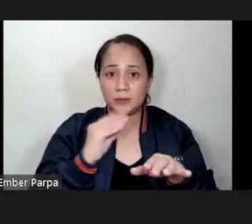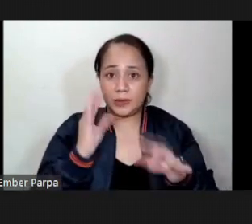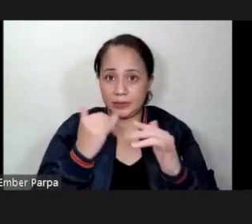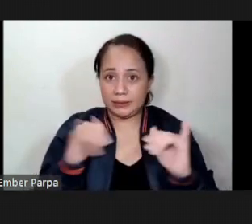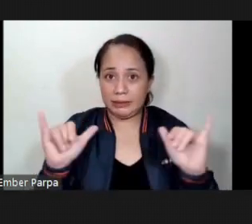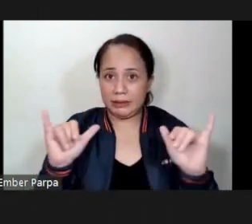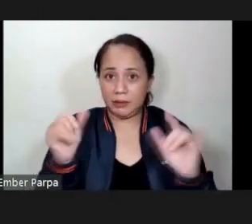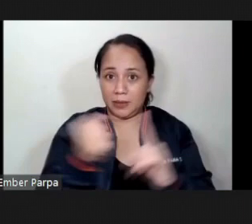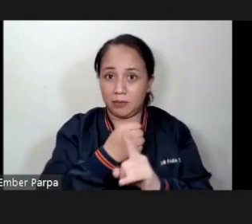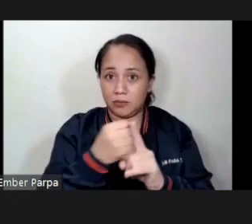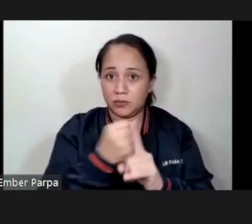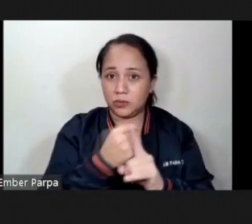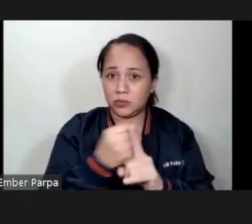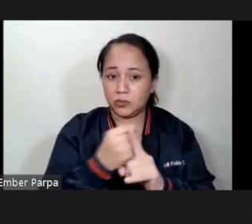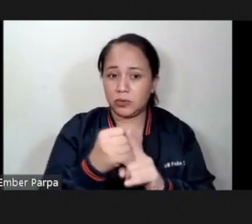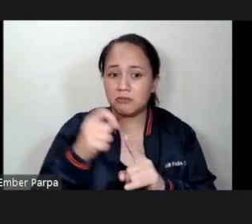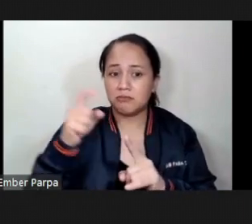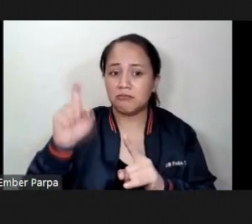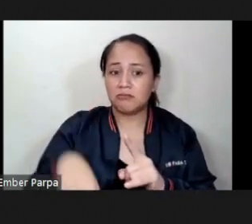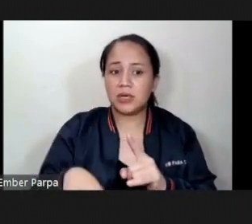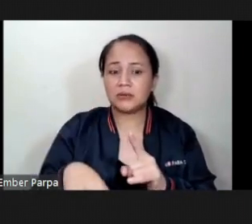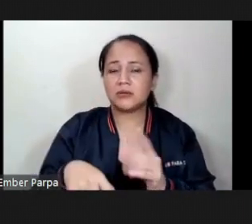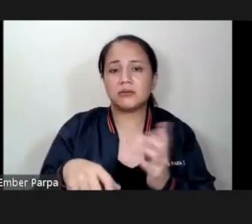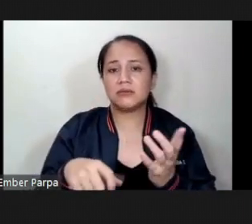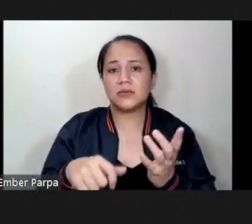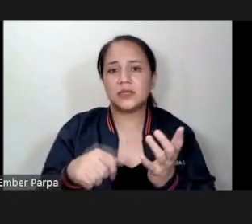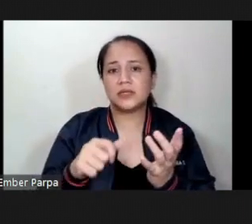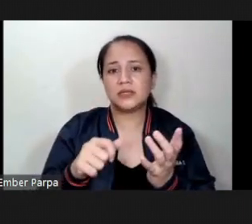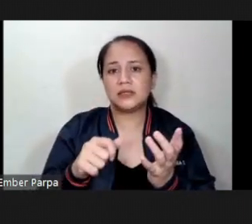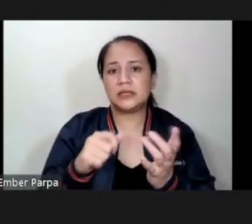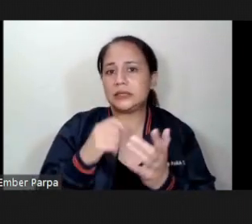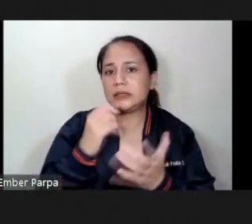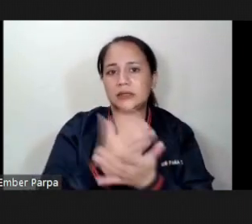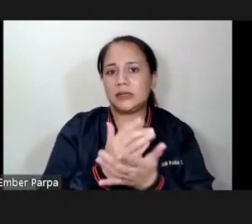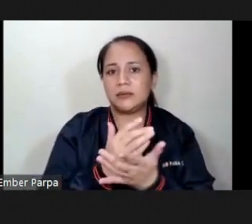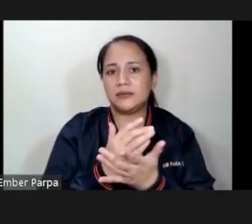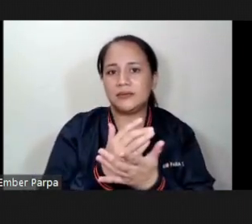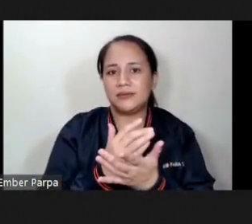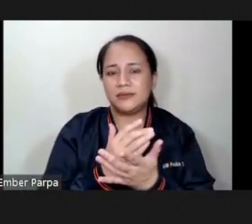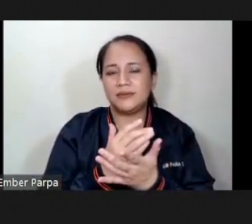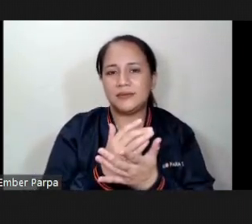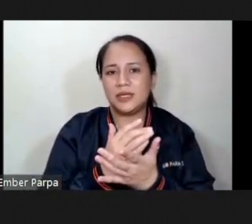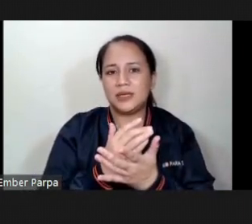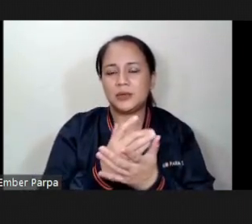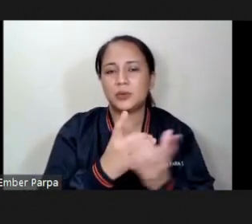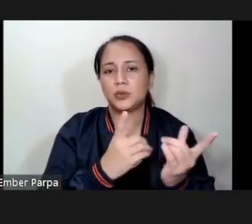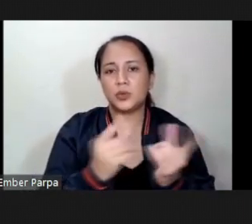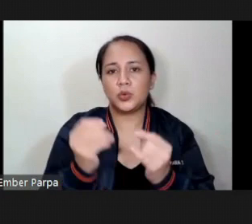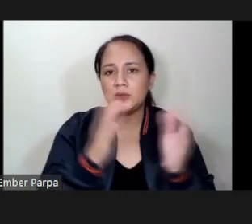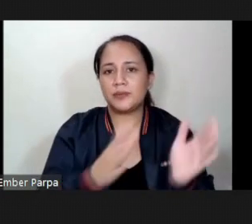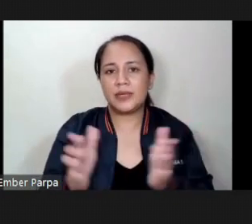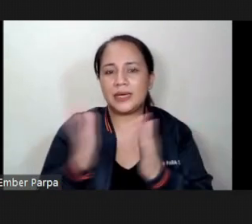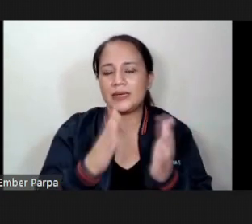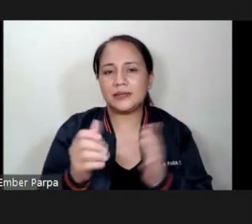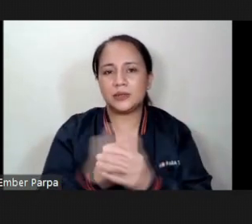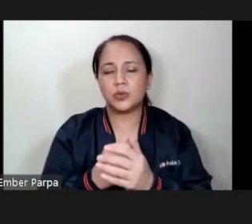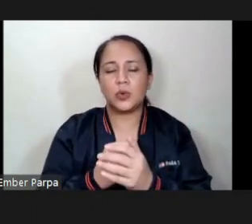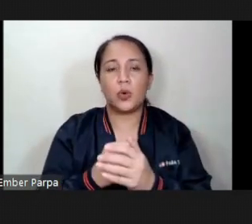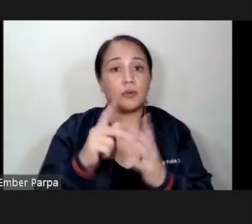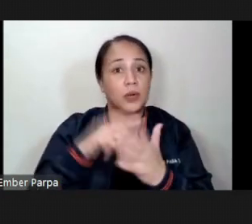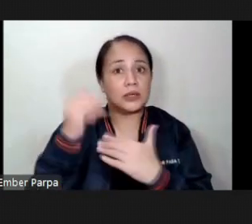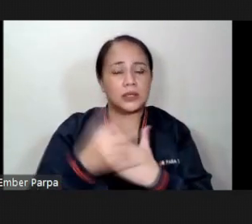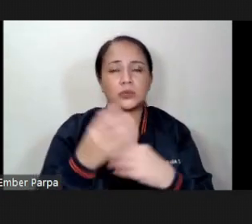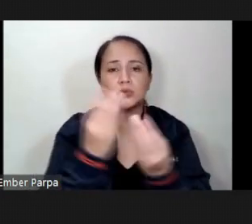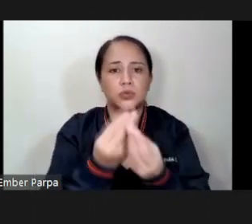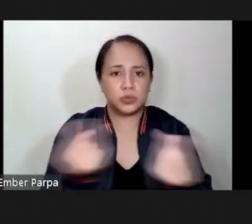mga pang-aabuso, dapat hindi talaga tayo mag-stop na gumawa ng plano o proyekto upang masolusyonan